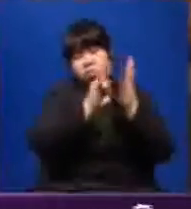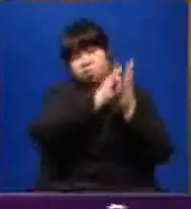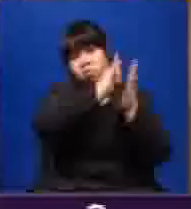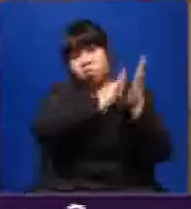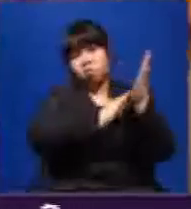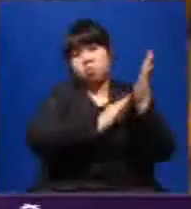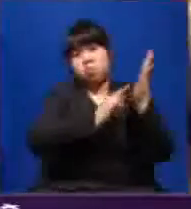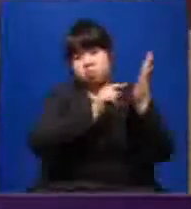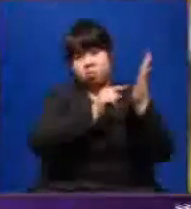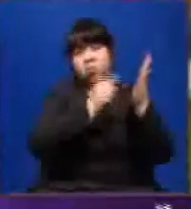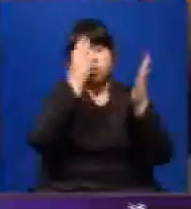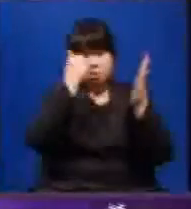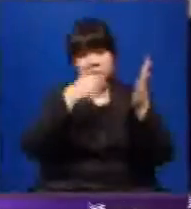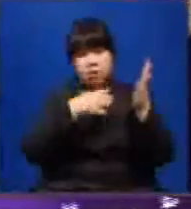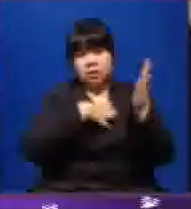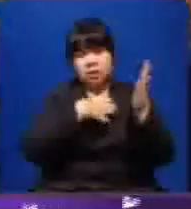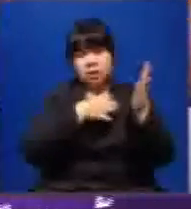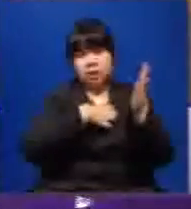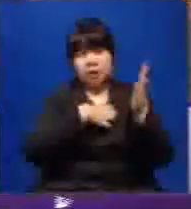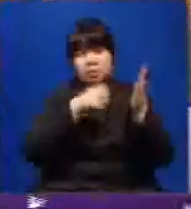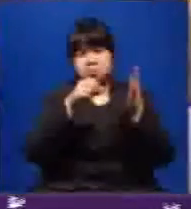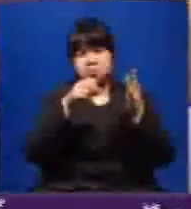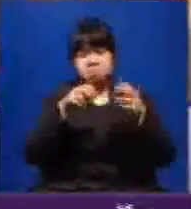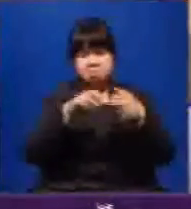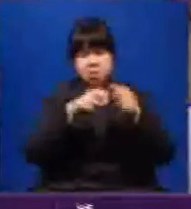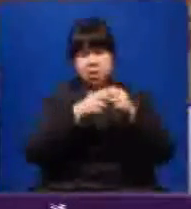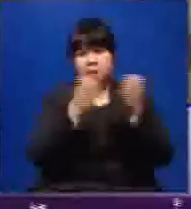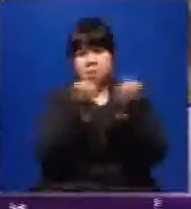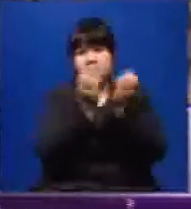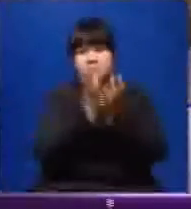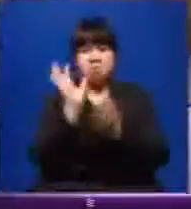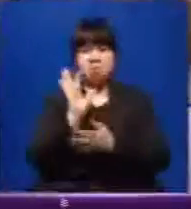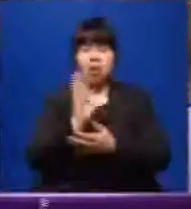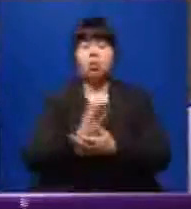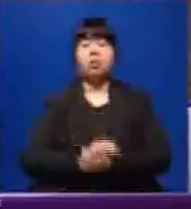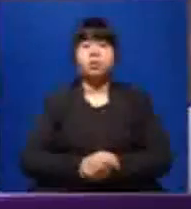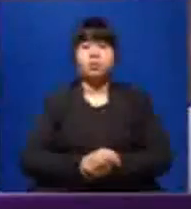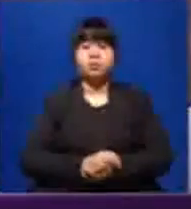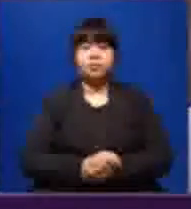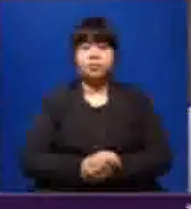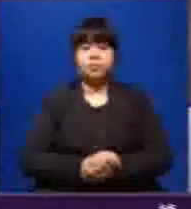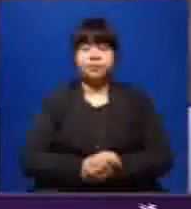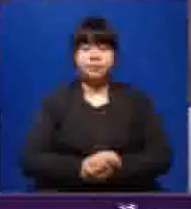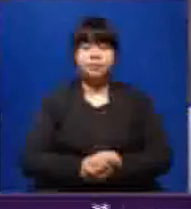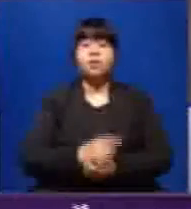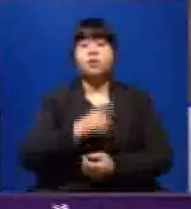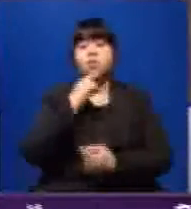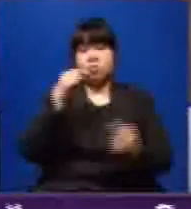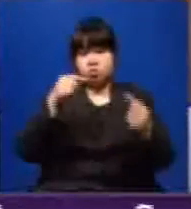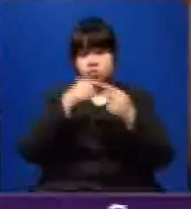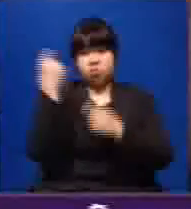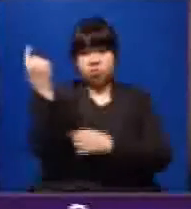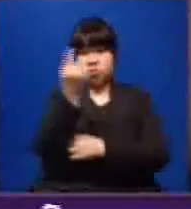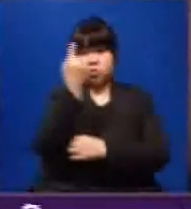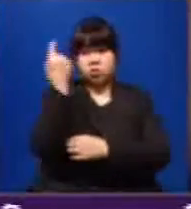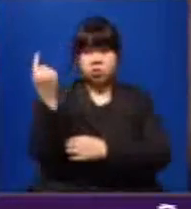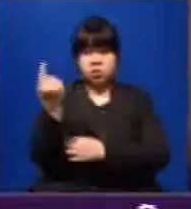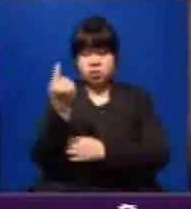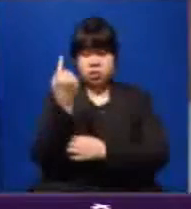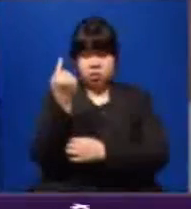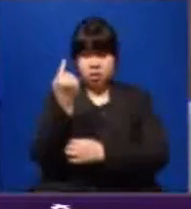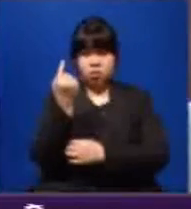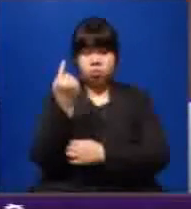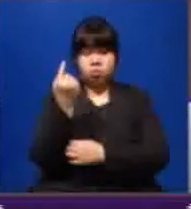ากขึ้นเพราะต้องการเลี่ยงสถานการณ์ความไม่สงบ โดยเฉพาะเกี่ยวกับเรื่องการท่องเที่ยวเนี่ยก็ความ